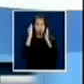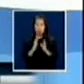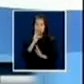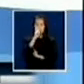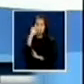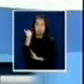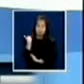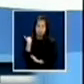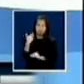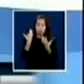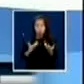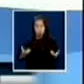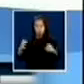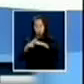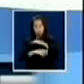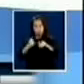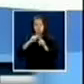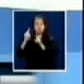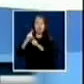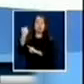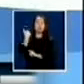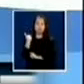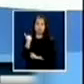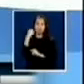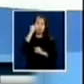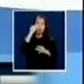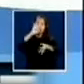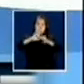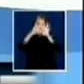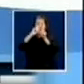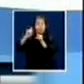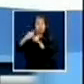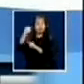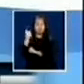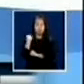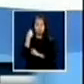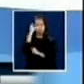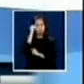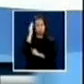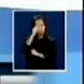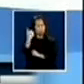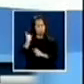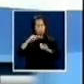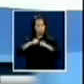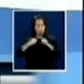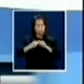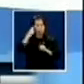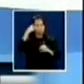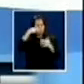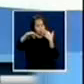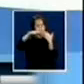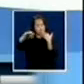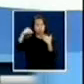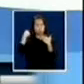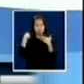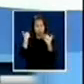ชีวิตและทรัพย์สินอย่างที่ไม่เคยเกิดขึ้นมาก่อนแล้วก็เพื่อไม่ให้เกิดปัญหาความไม่เข้าใจกันนะครับจะได้รับทราบ